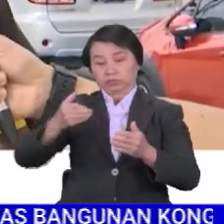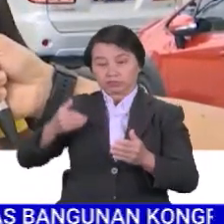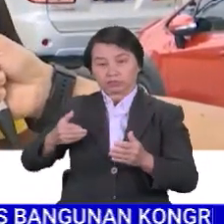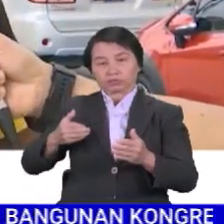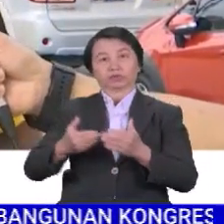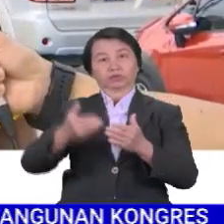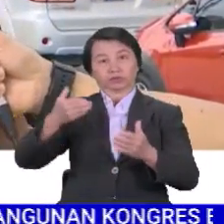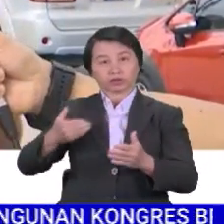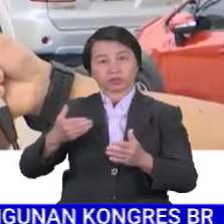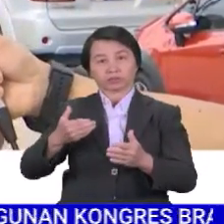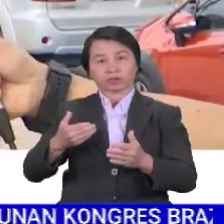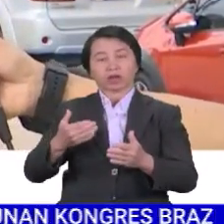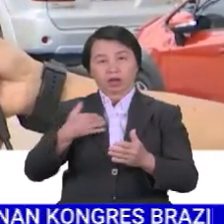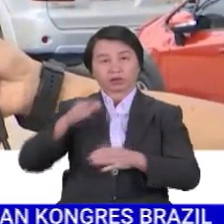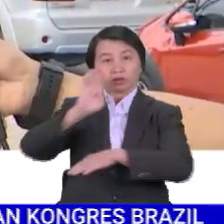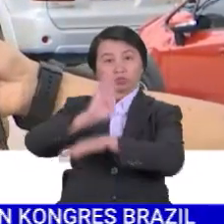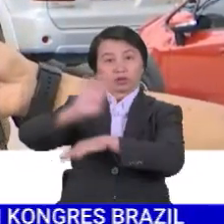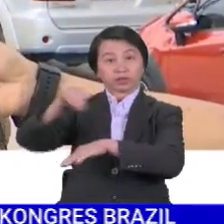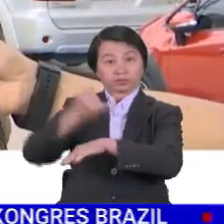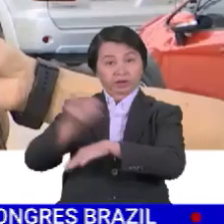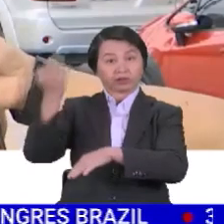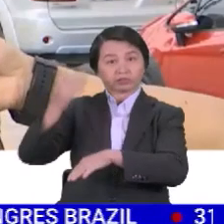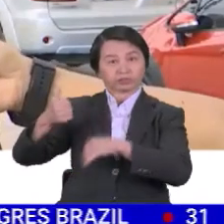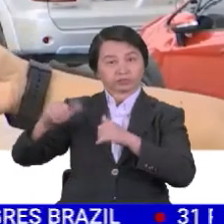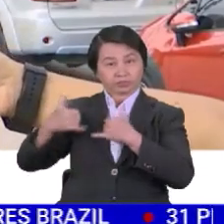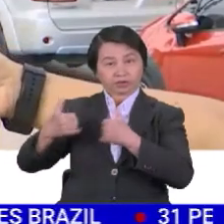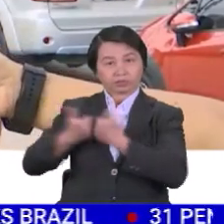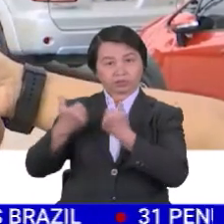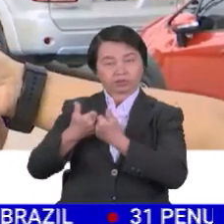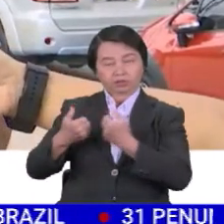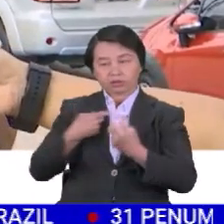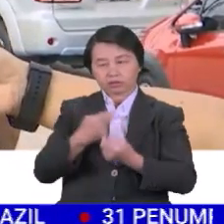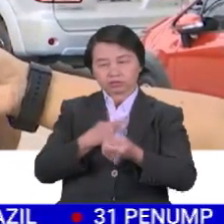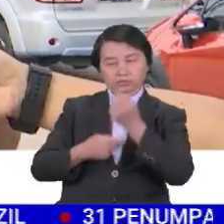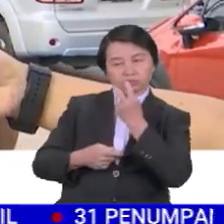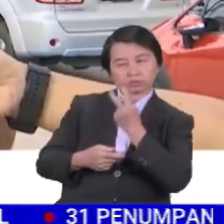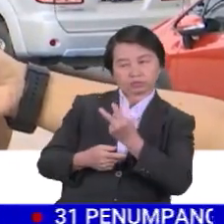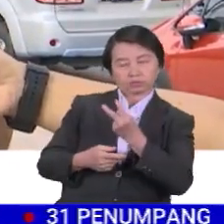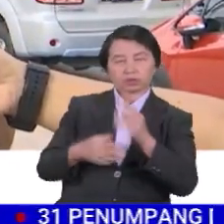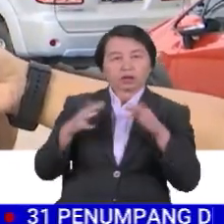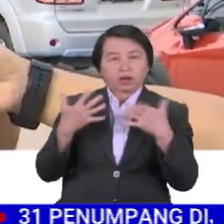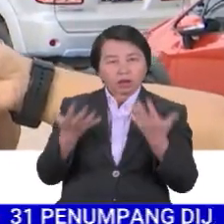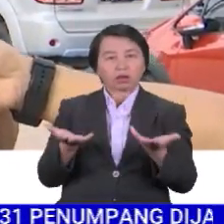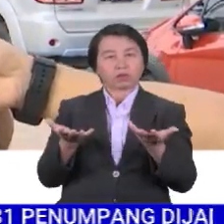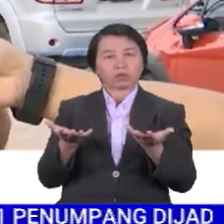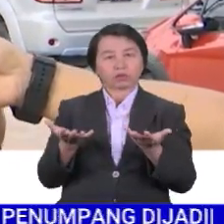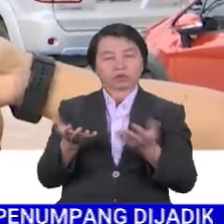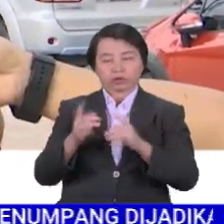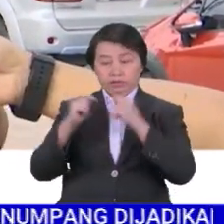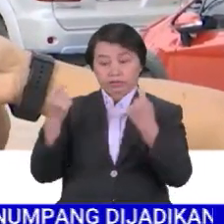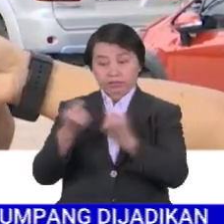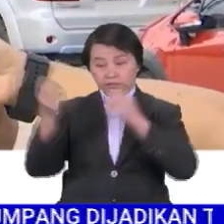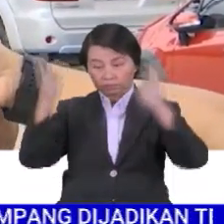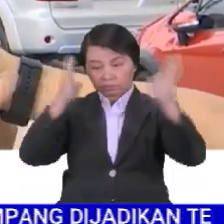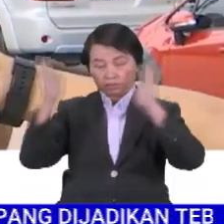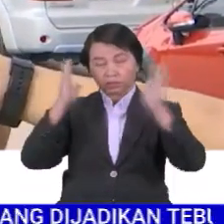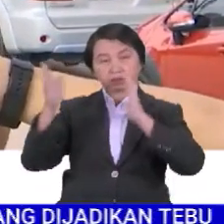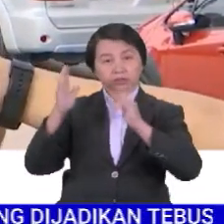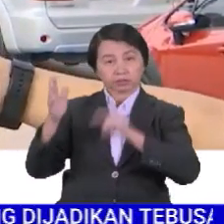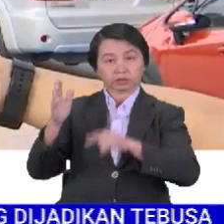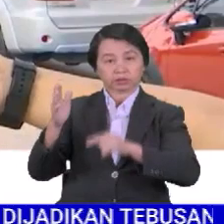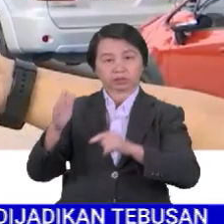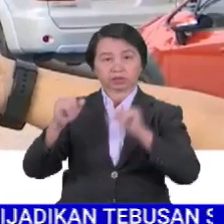lawannya langsungkan di bukit Jalil so kita dapat itu bagaimana pasukan Kita harimau belajar